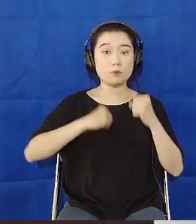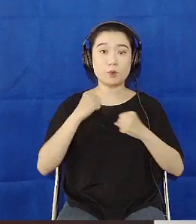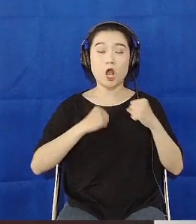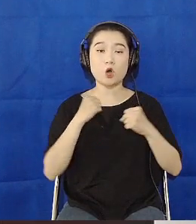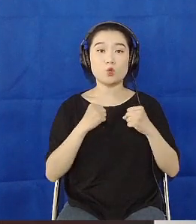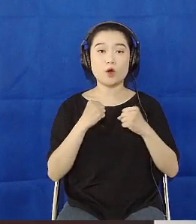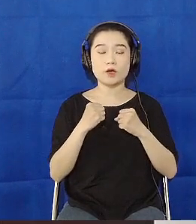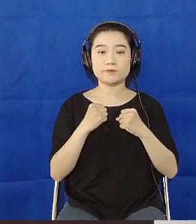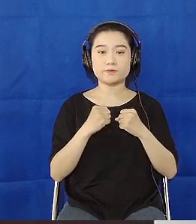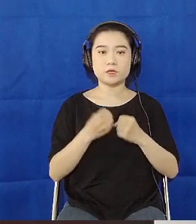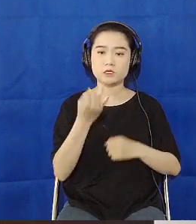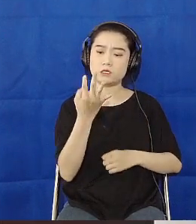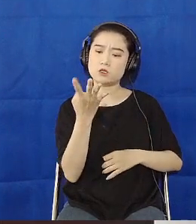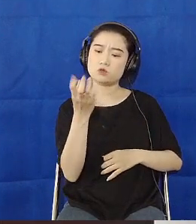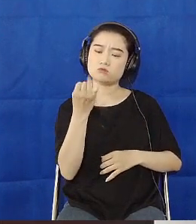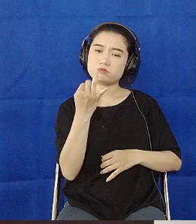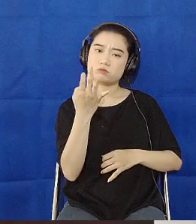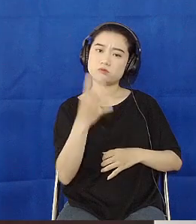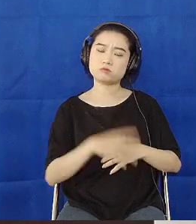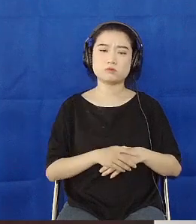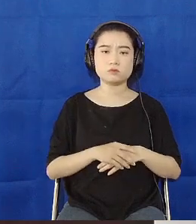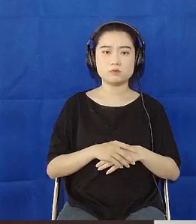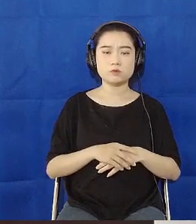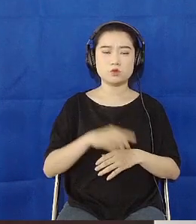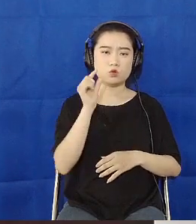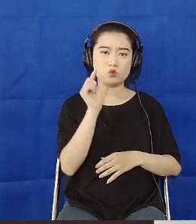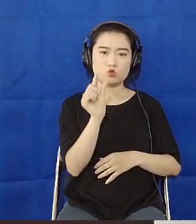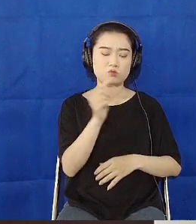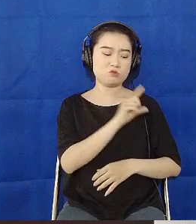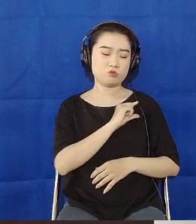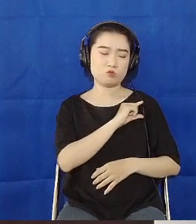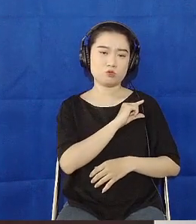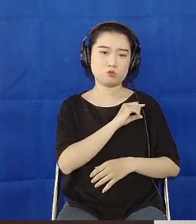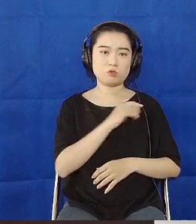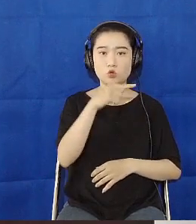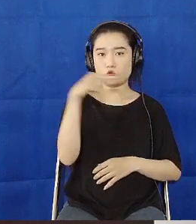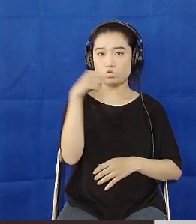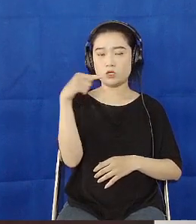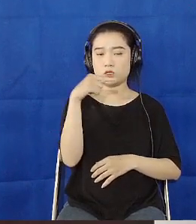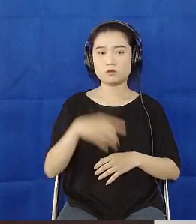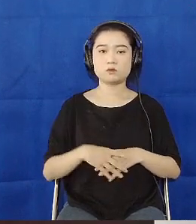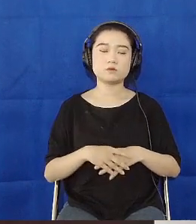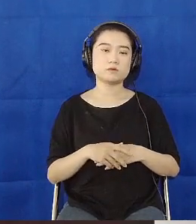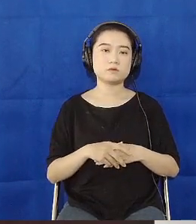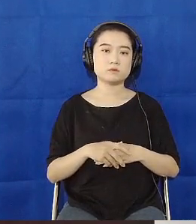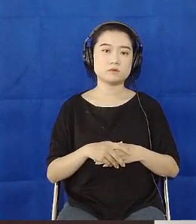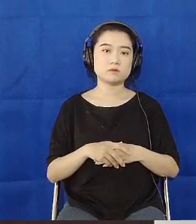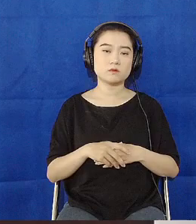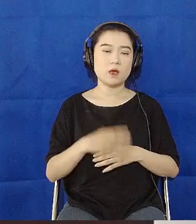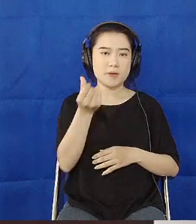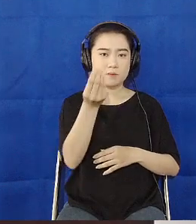diperlakukan, dihitung hanya untung rugi berdasarkan